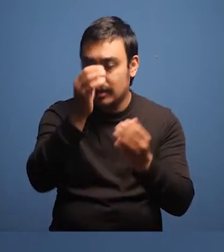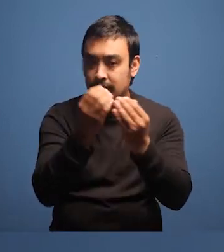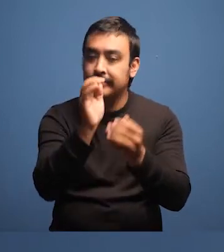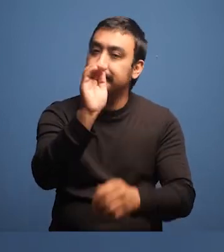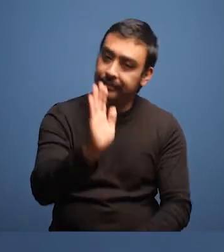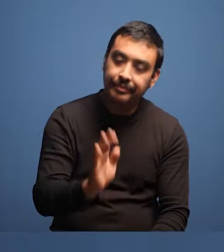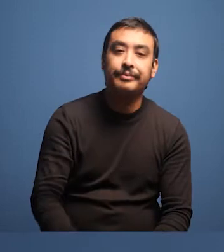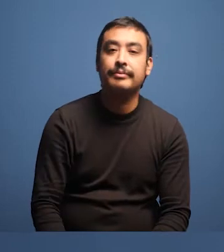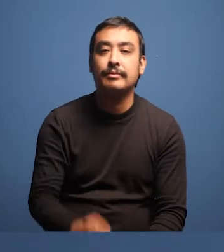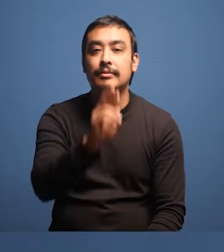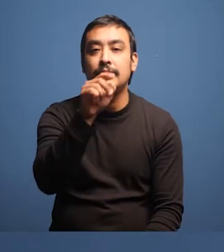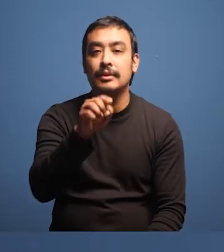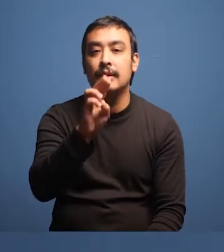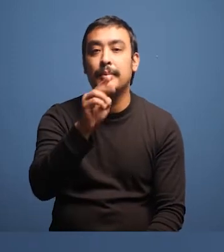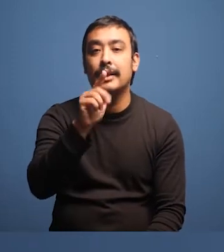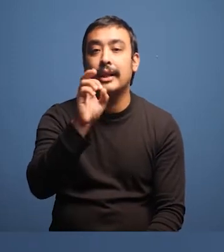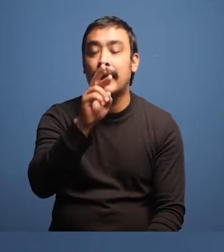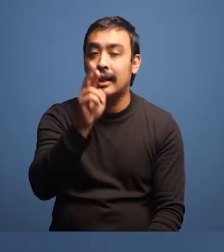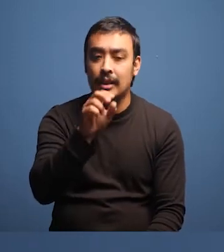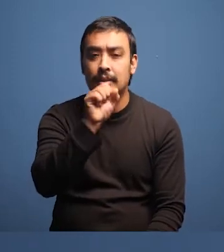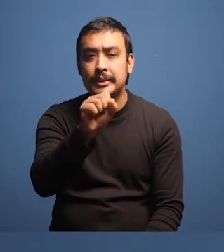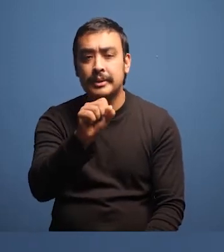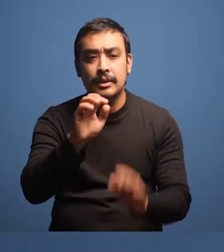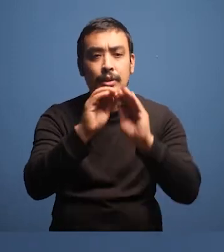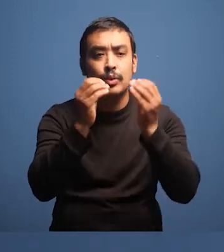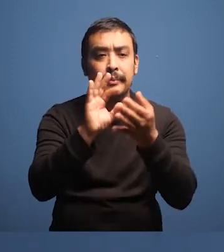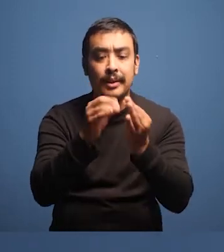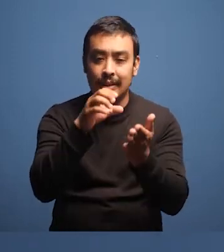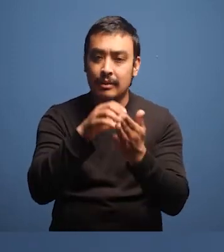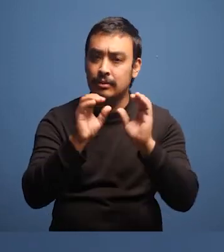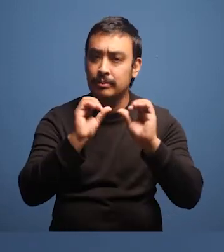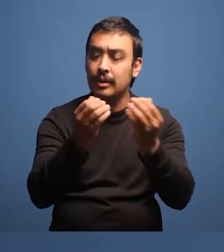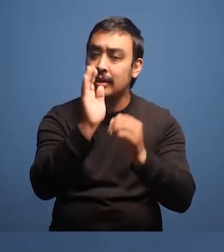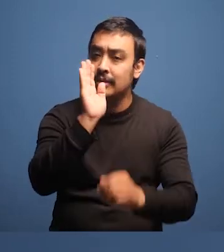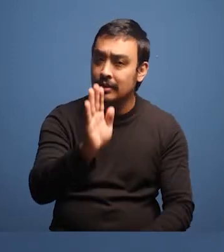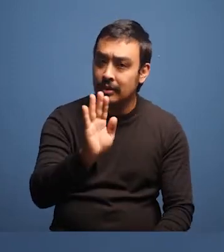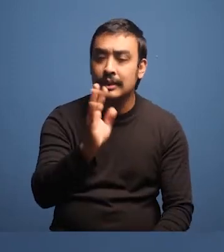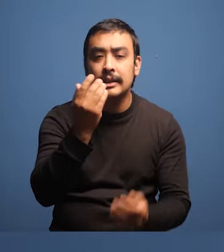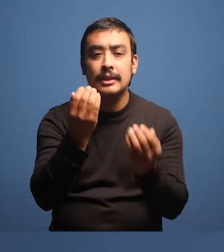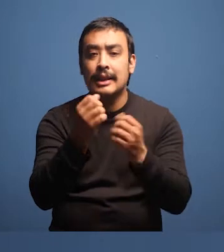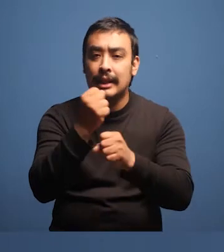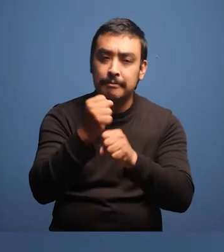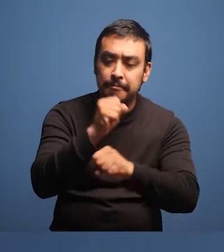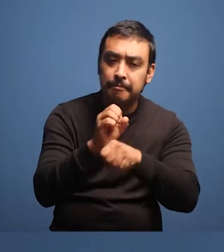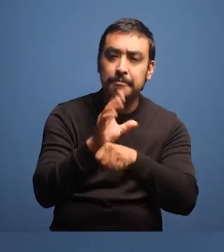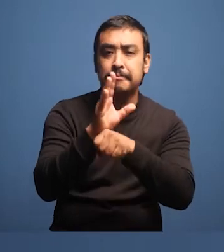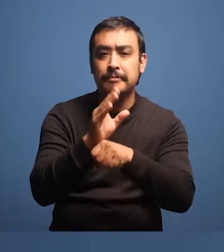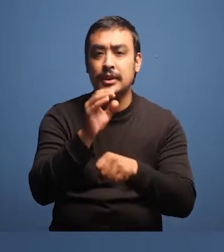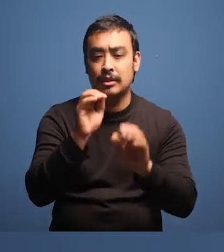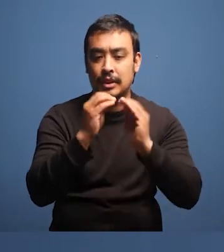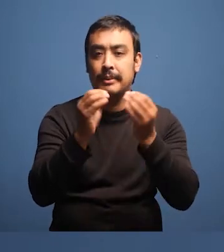सक्नुहुन्छ। र सो मन्दिराजी, हजुरले चाहिँ कस्तो सोसियल मिडिया प्लेटफर्म्सहरू चाहिँ युज गर्नुहुन्छ, कतिको एक्टिभ हुनुहुन्छ सोसियल मिडिया